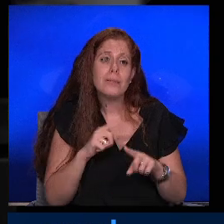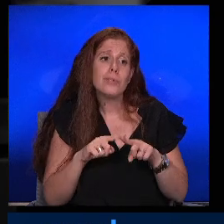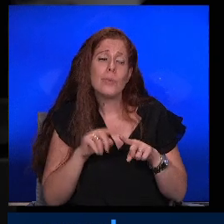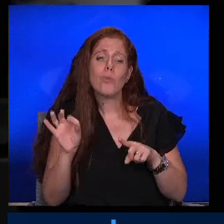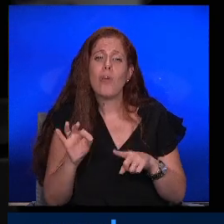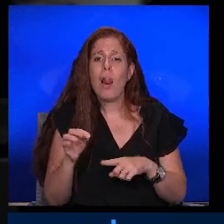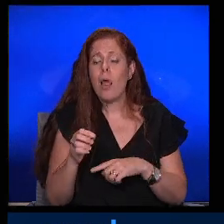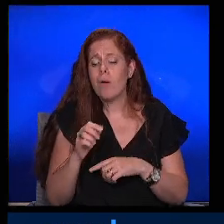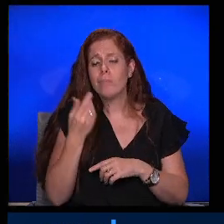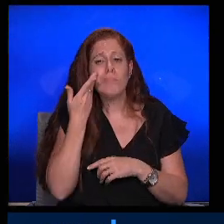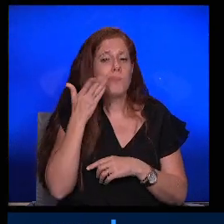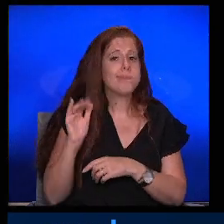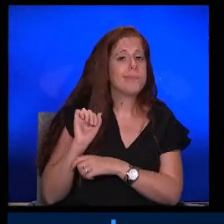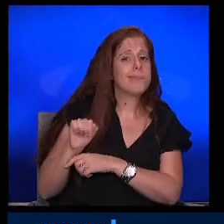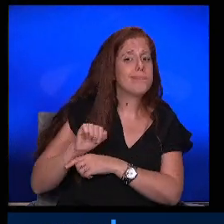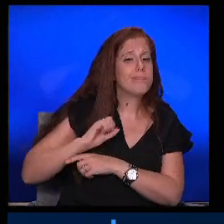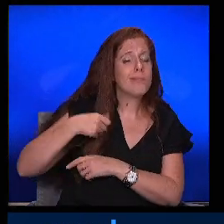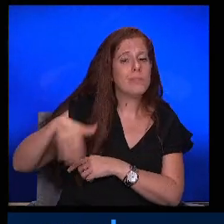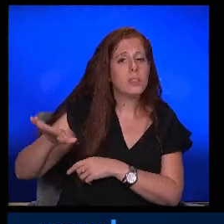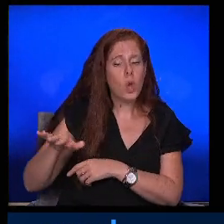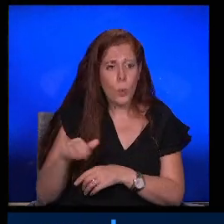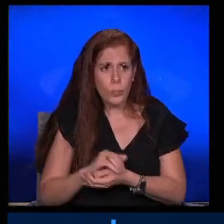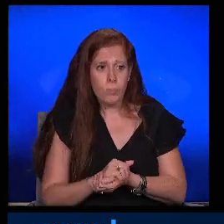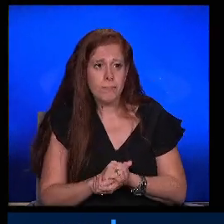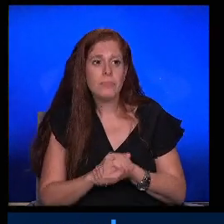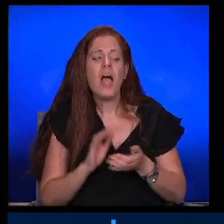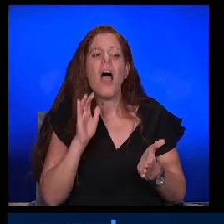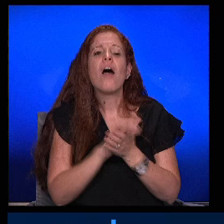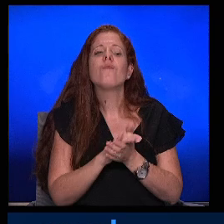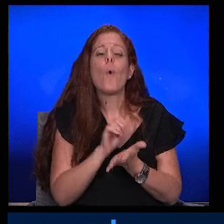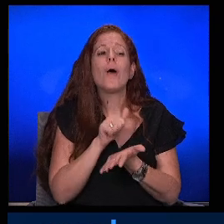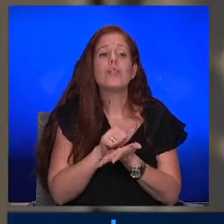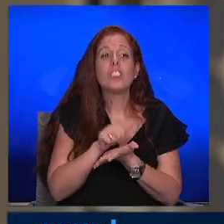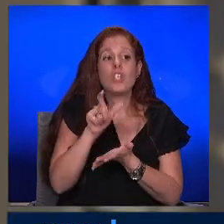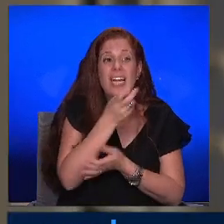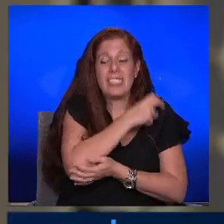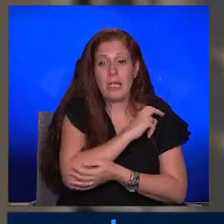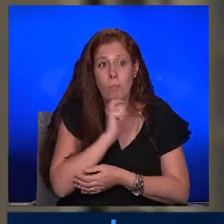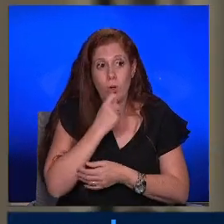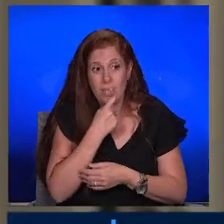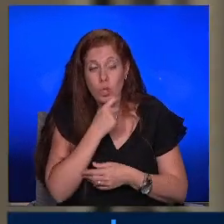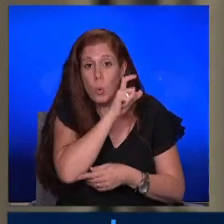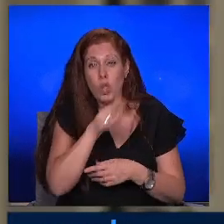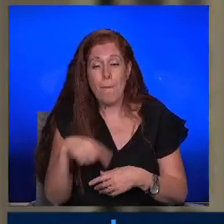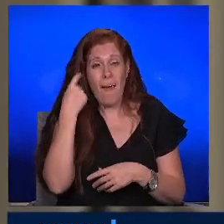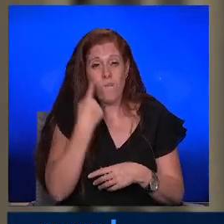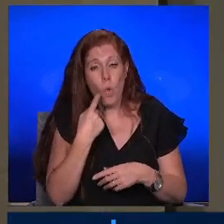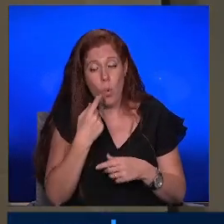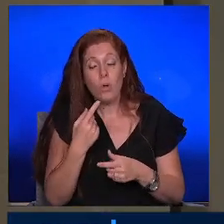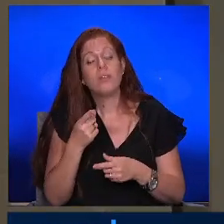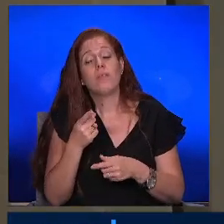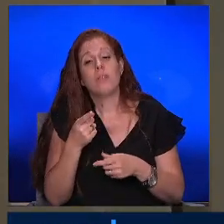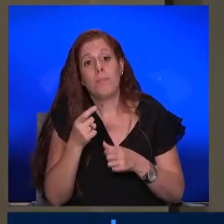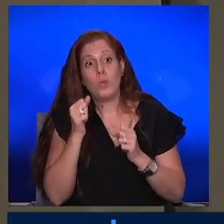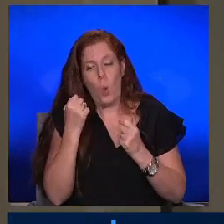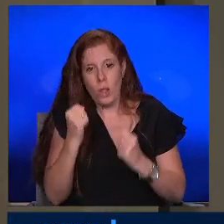זרקו אותו, שליחו אותו. חברו העתודאי של קצין המודיעין שהוא אשם בעבירות ביטחוניות ומת בכלא הצבאי, החליט היום